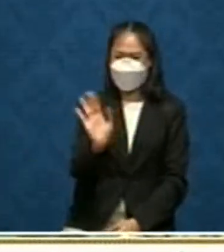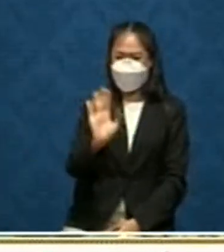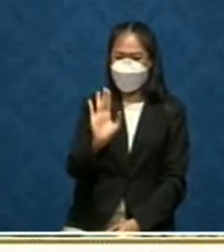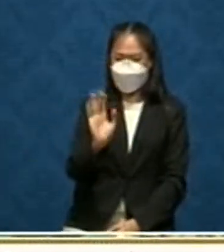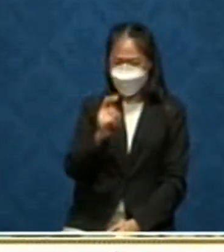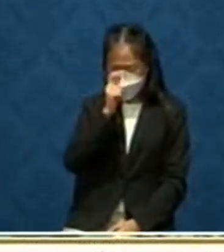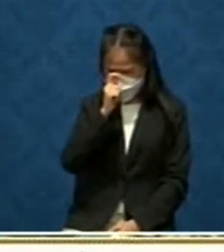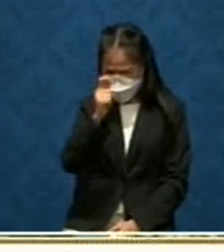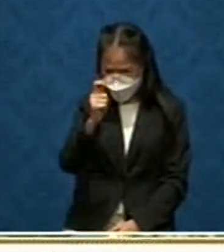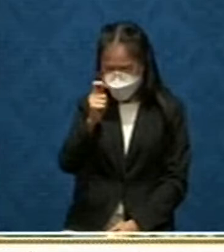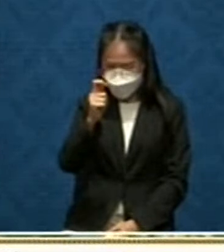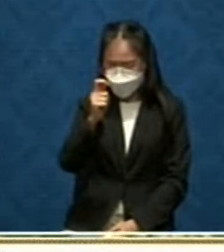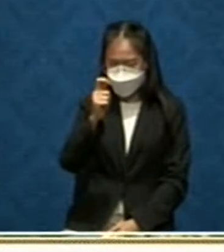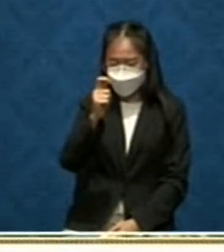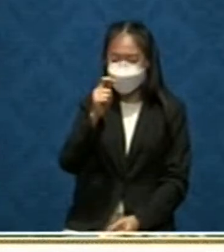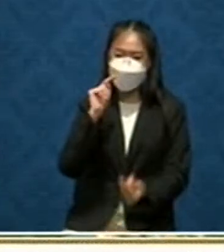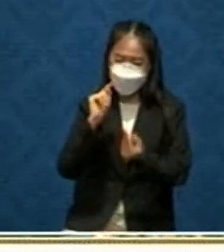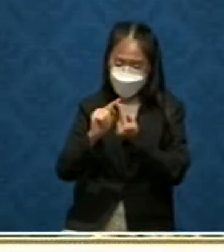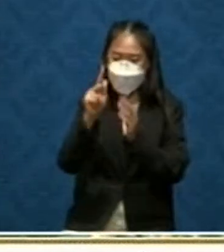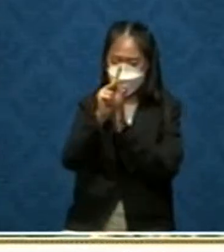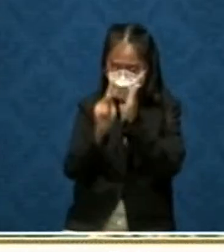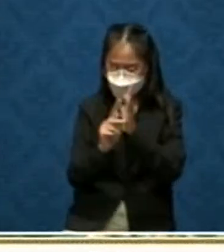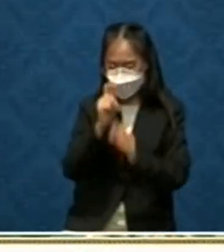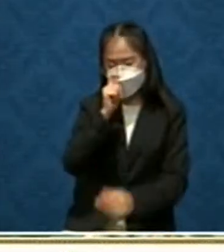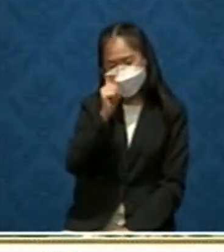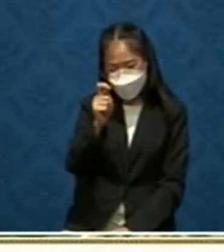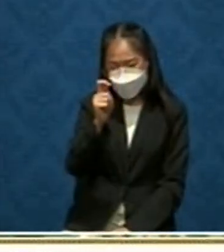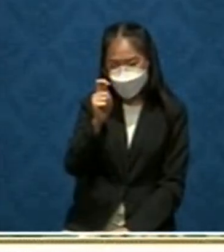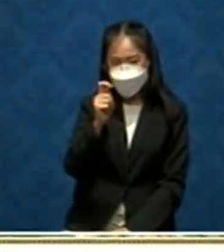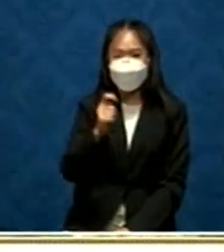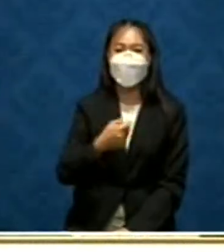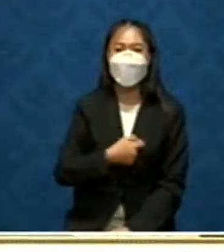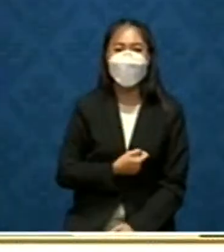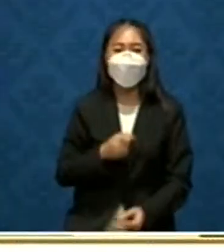พี่ทำด้วยนะครับแล้วก็ผมไมอยากให้อำหนาจไฟ